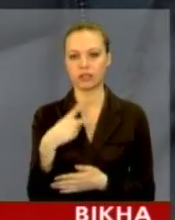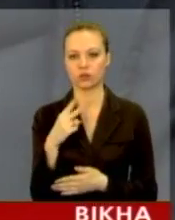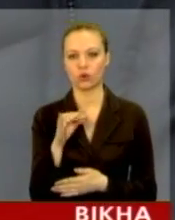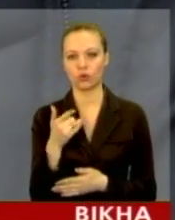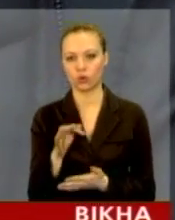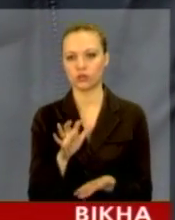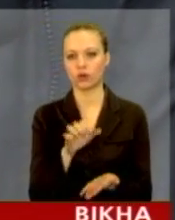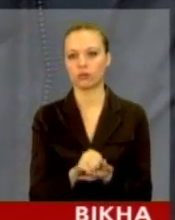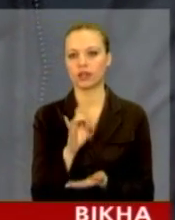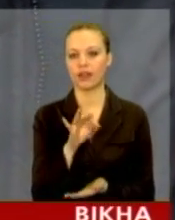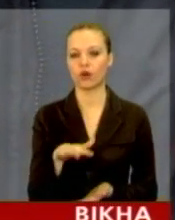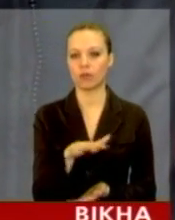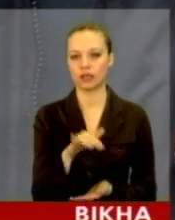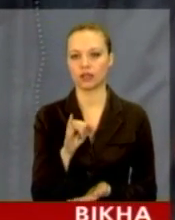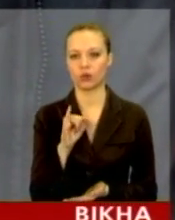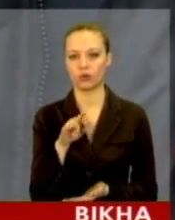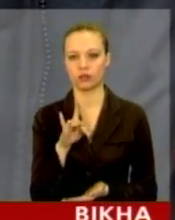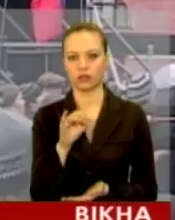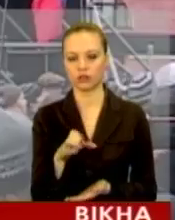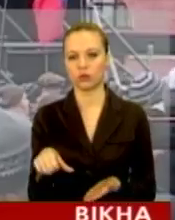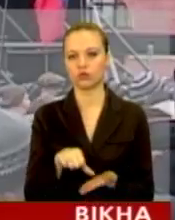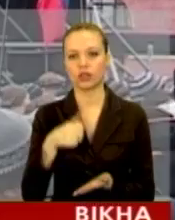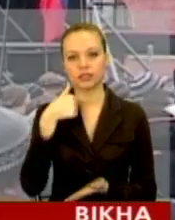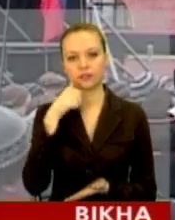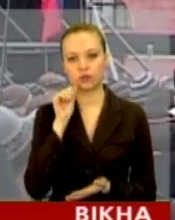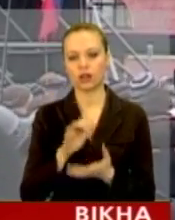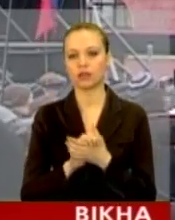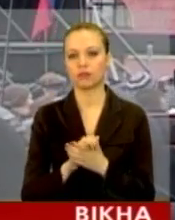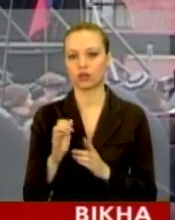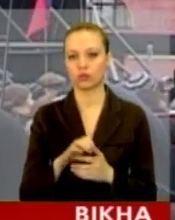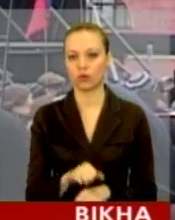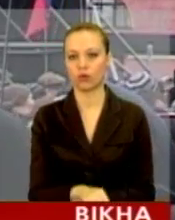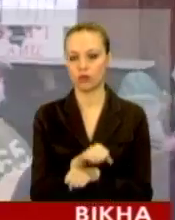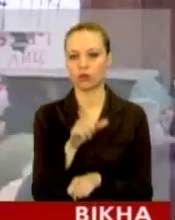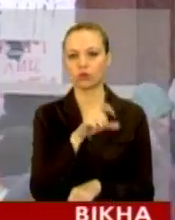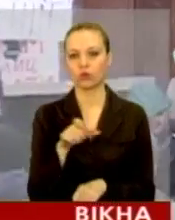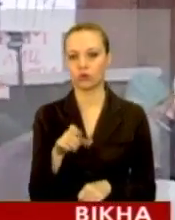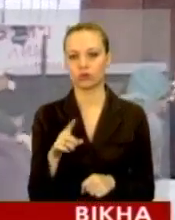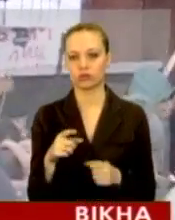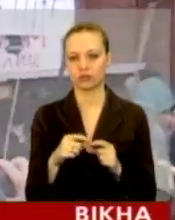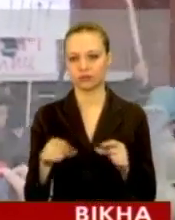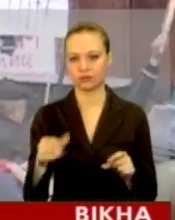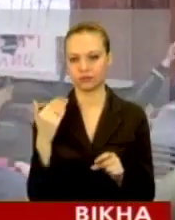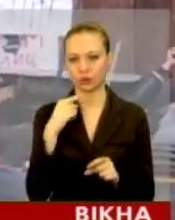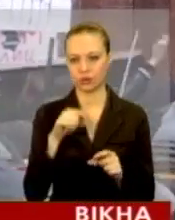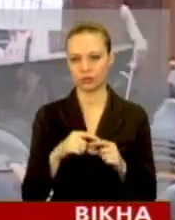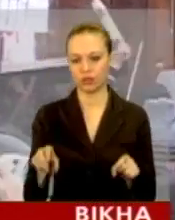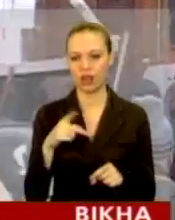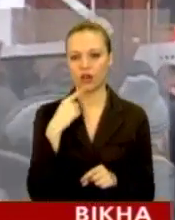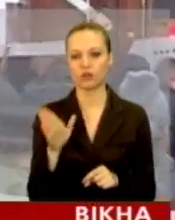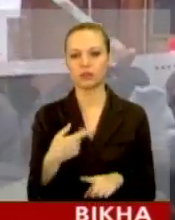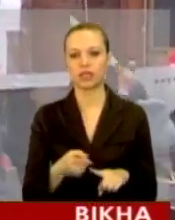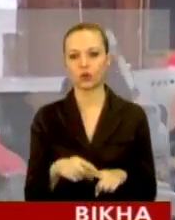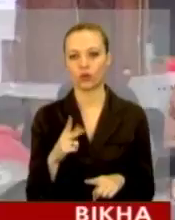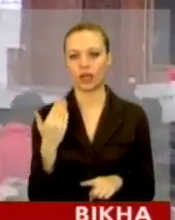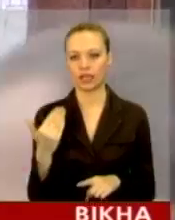лютого захопили євромайданівці та ультраси. Учасники вчорашнього мирного мітингу – люди з георгіївськими стрічками, як самі кажуть, після того,